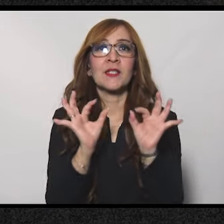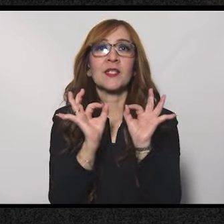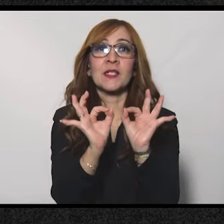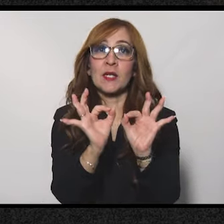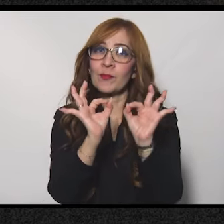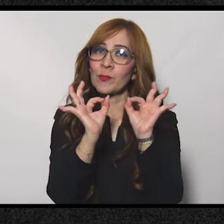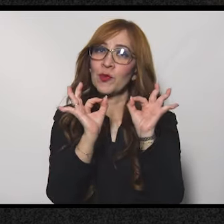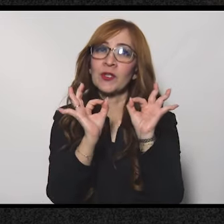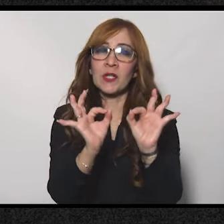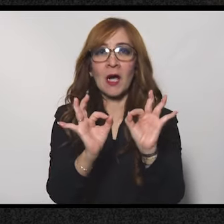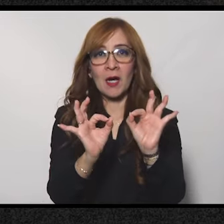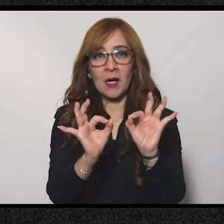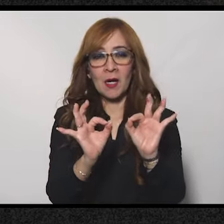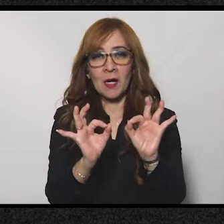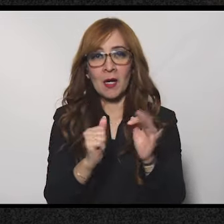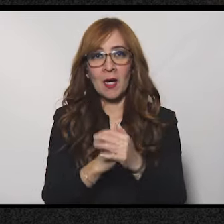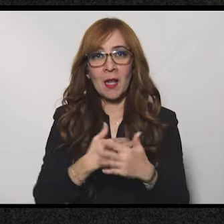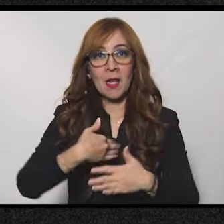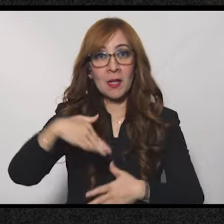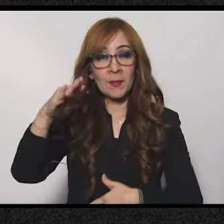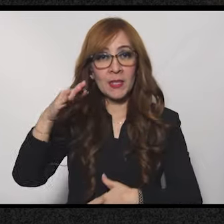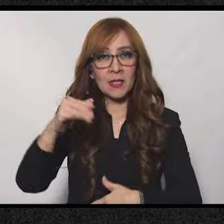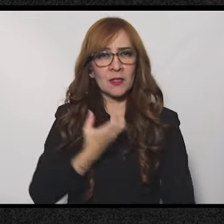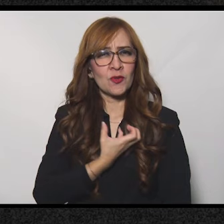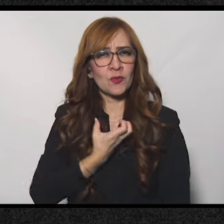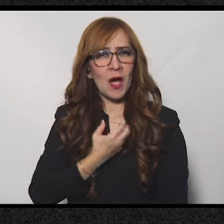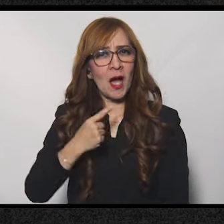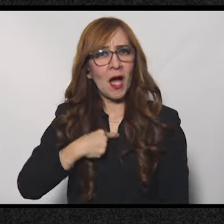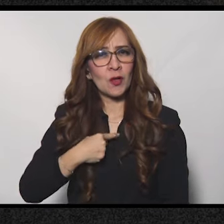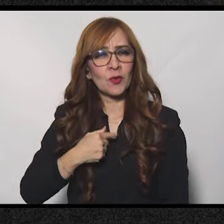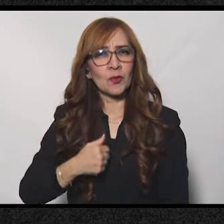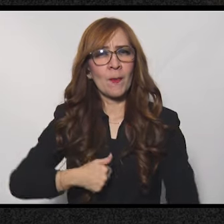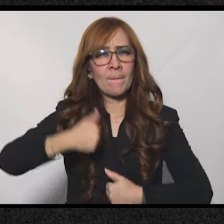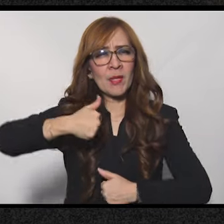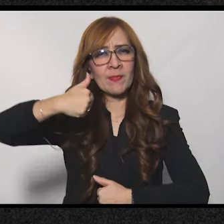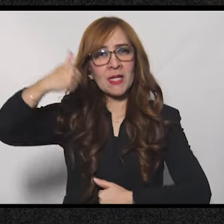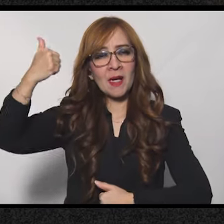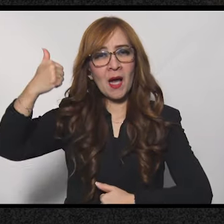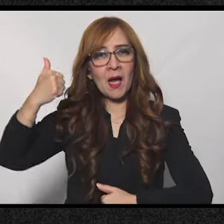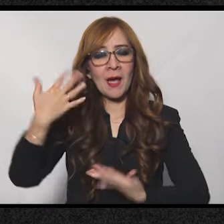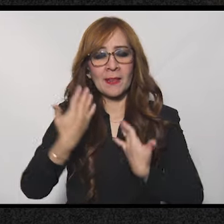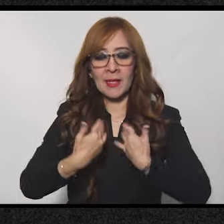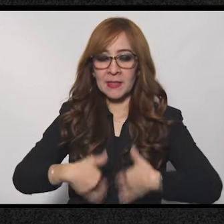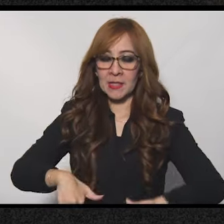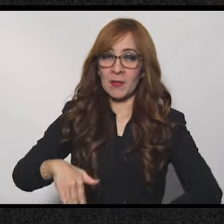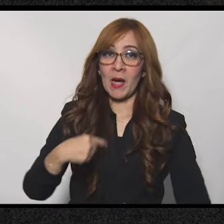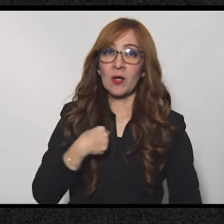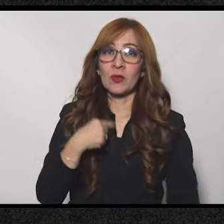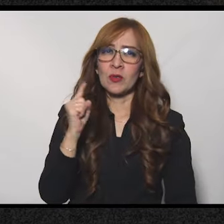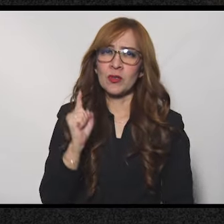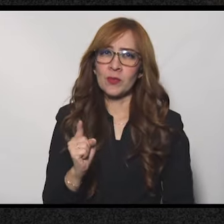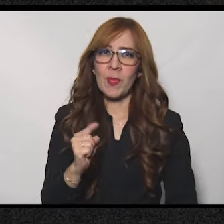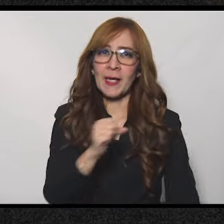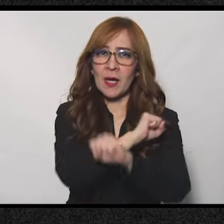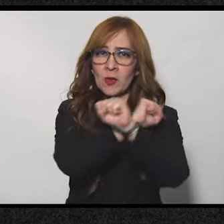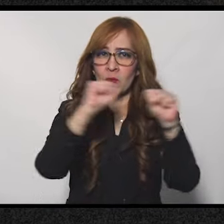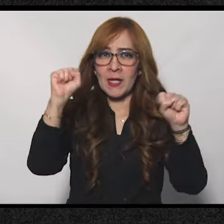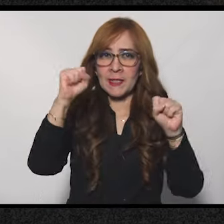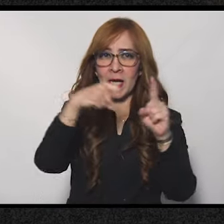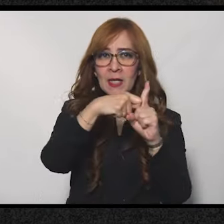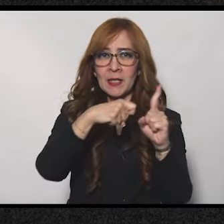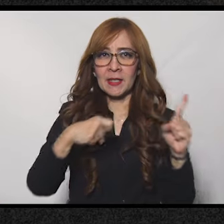sempurna. Sebab itu terlebih suka aku bermegah atas kelemahanku, supaya kuasa Kristus